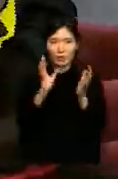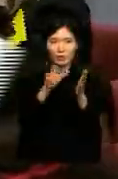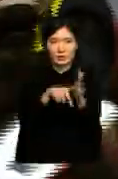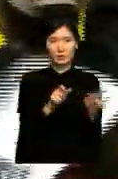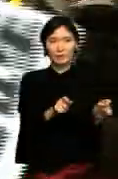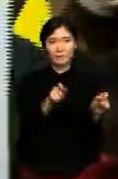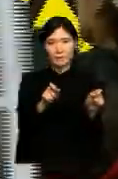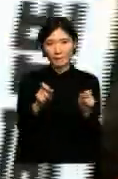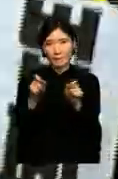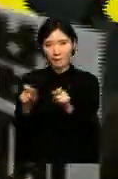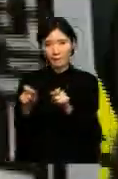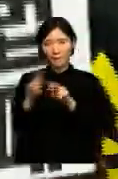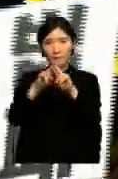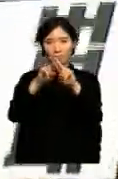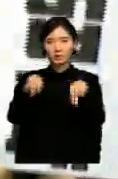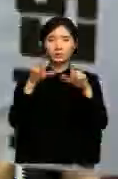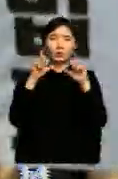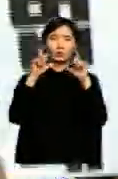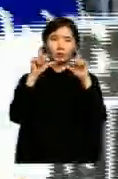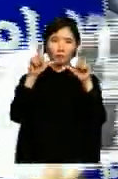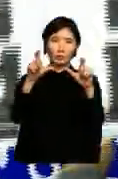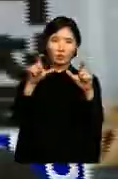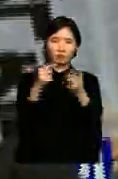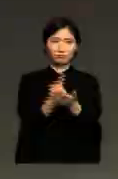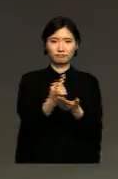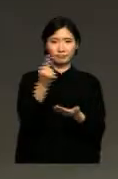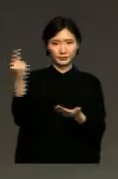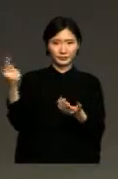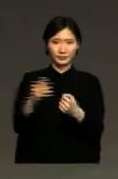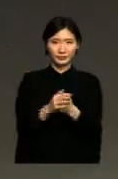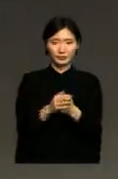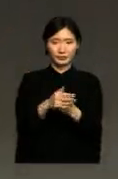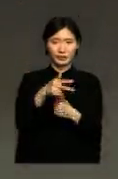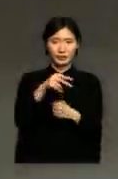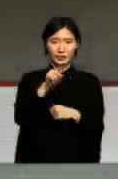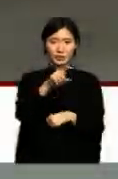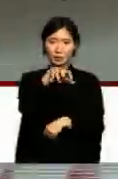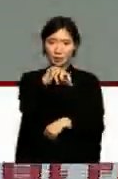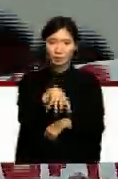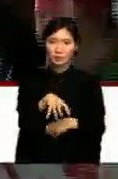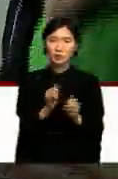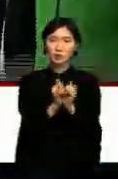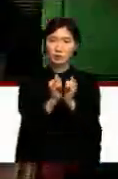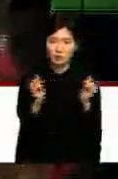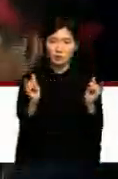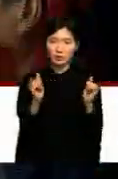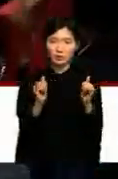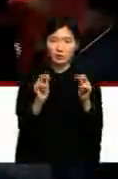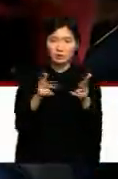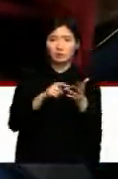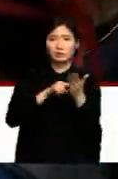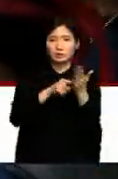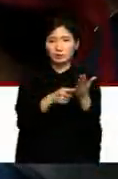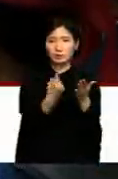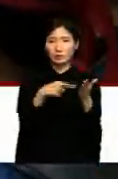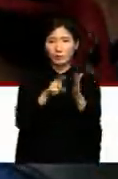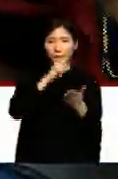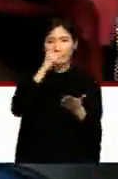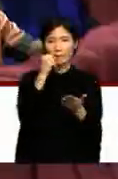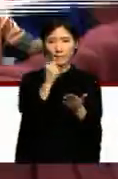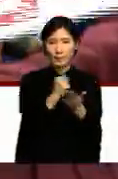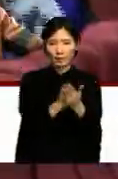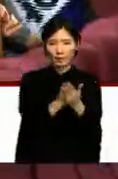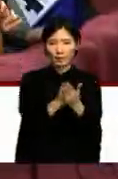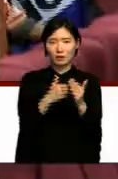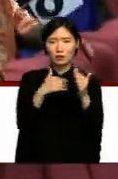되면서 결국 무산 을 선언하고 행사장을 빠져 나갔습니다 진 점이지 후 주민들은 사업추진을 위한 형식적인 질 차 람이